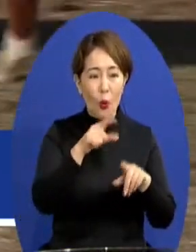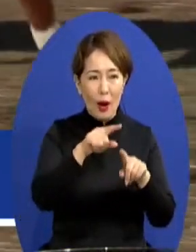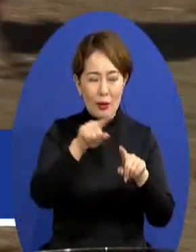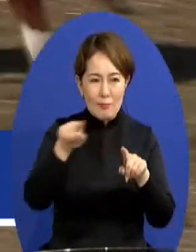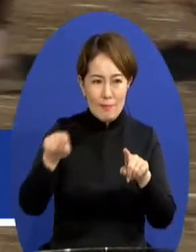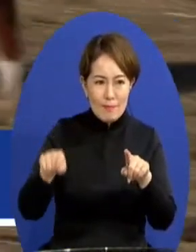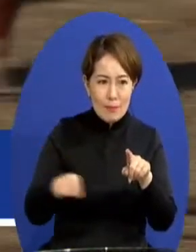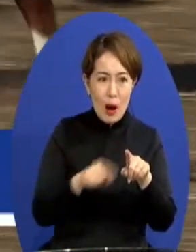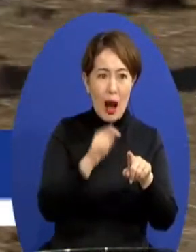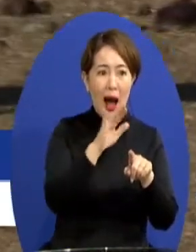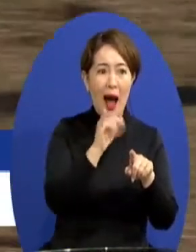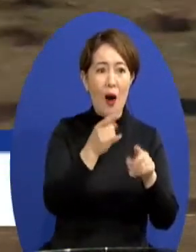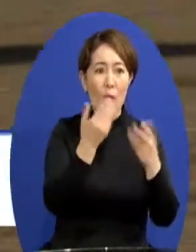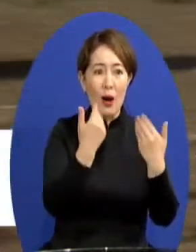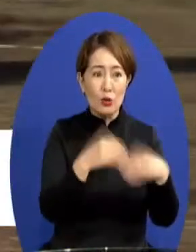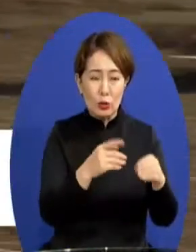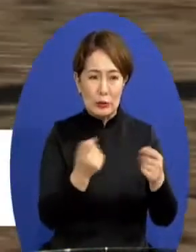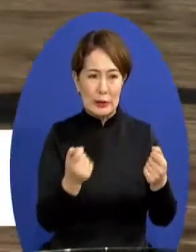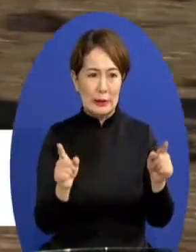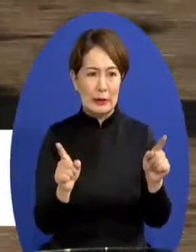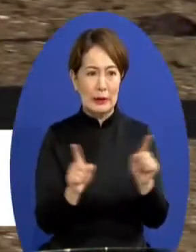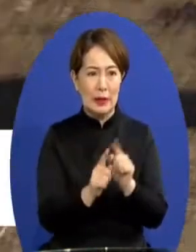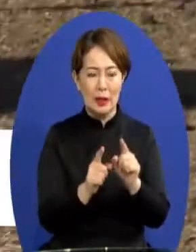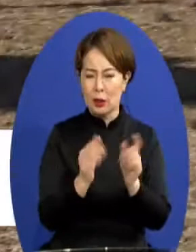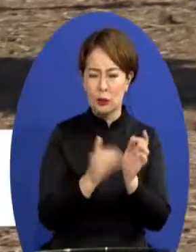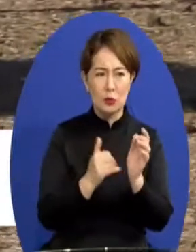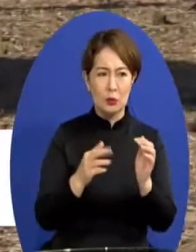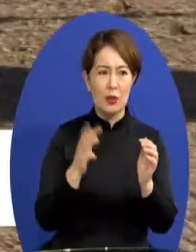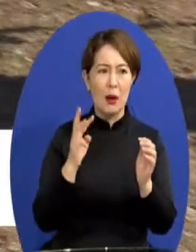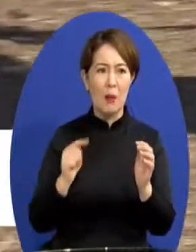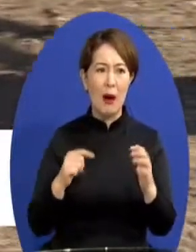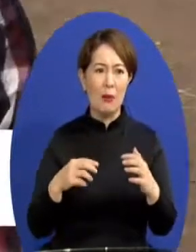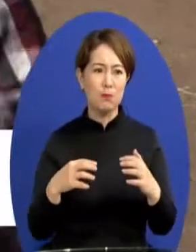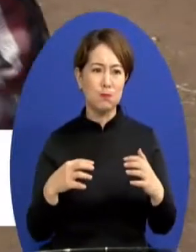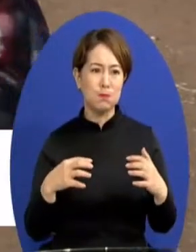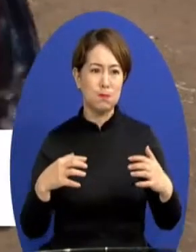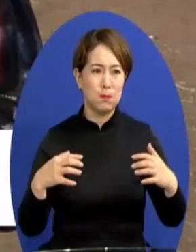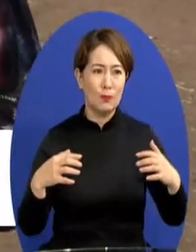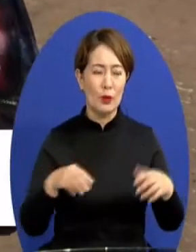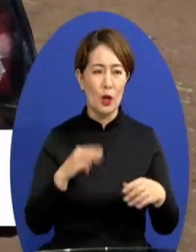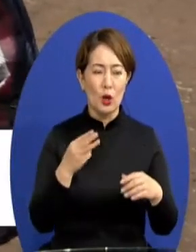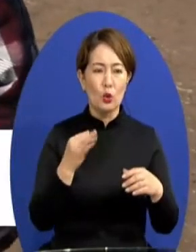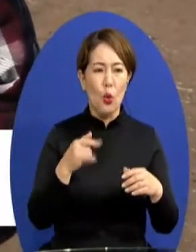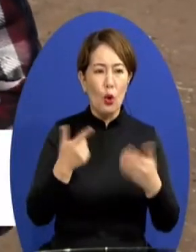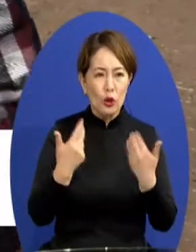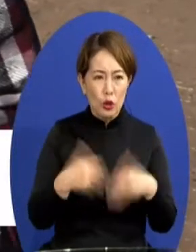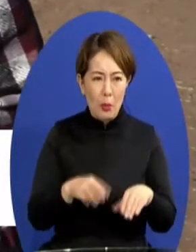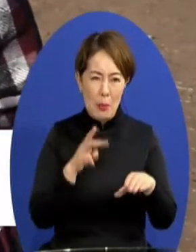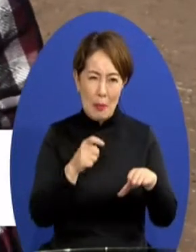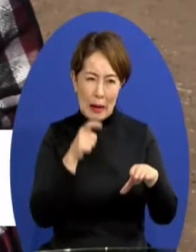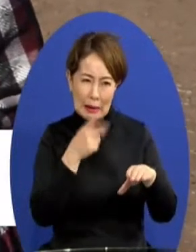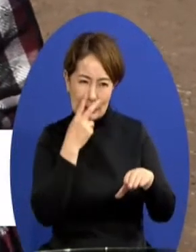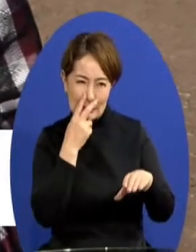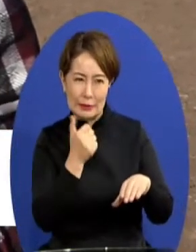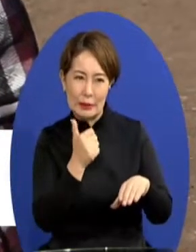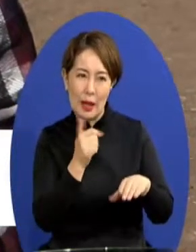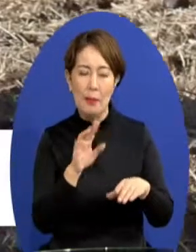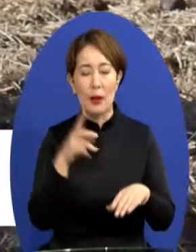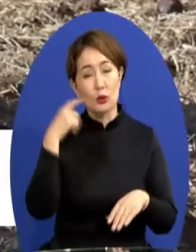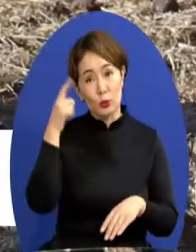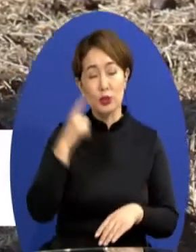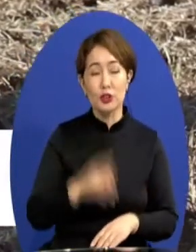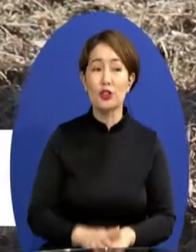ер нь илүү юу гэхээс дутуу. Махныхаа чиглэлээр илүү сайн юм уу? Тоглон том гарна. Махныхаа чиглэлээр сайн юм уу гэж бодоод байгаа би